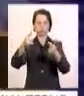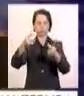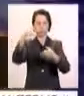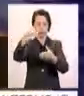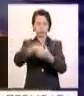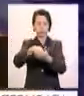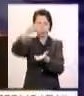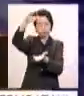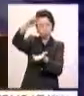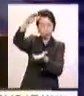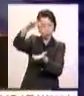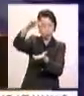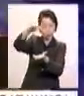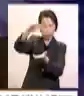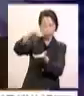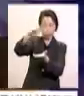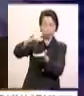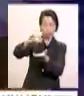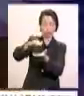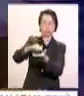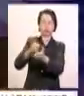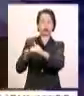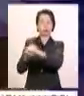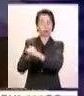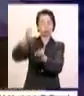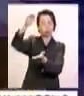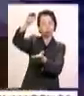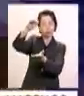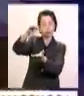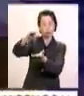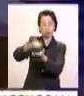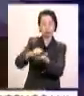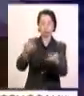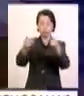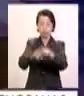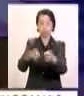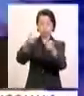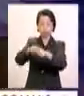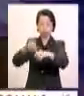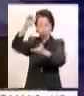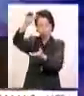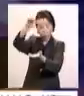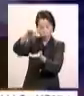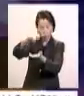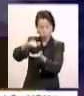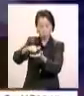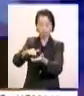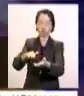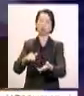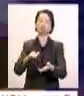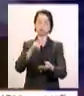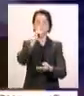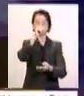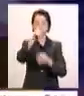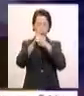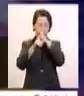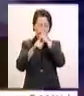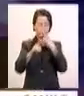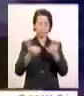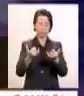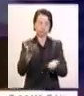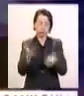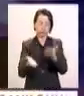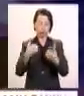in reducing events, incidents of corruption. But of course, there